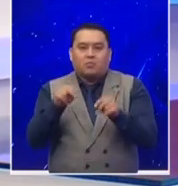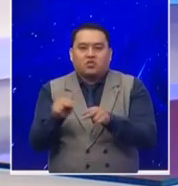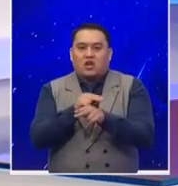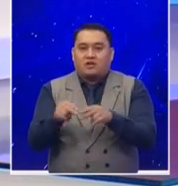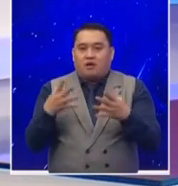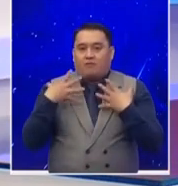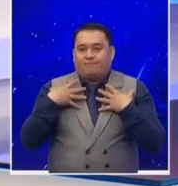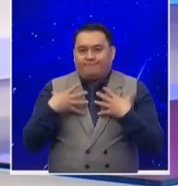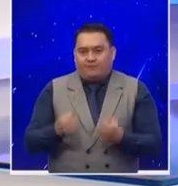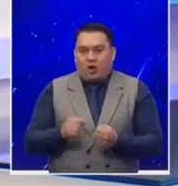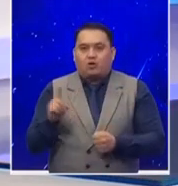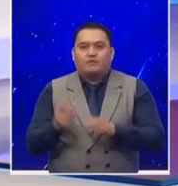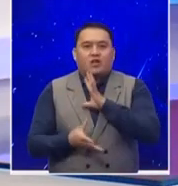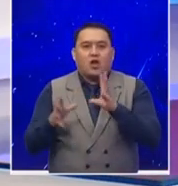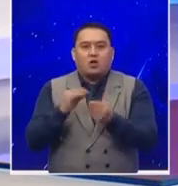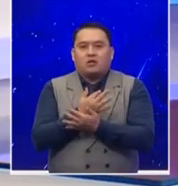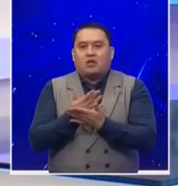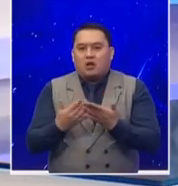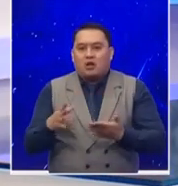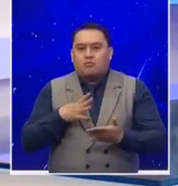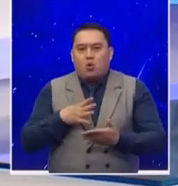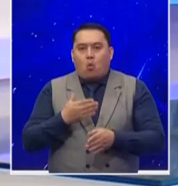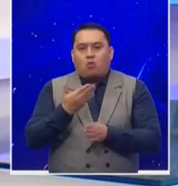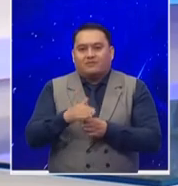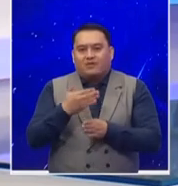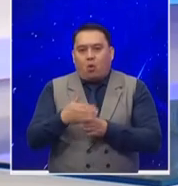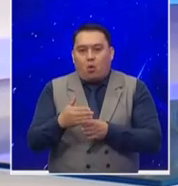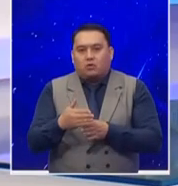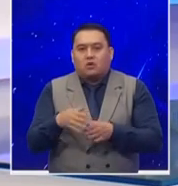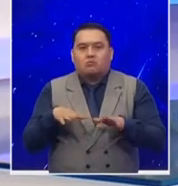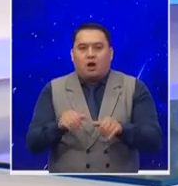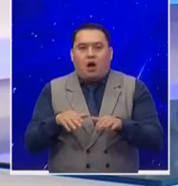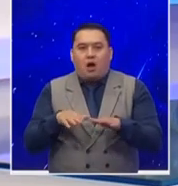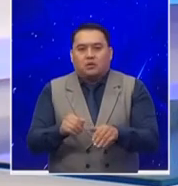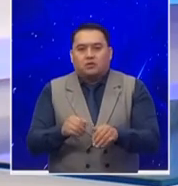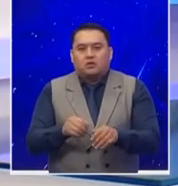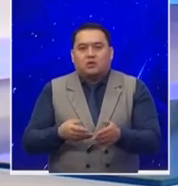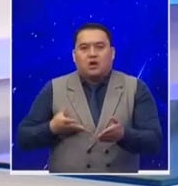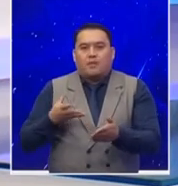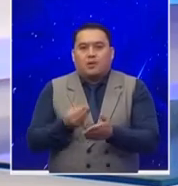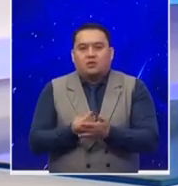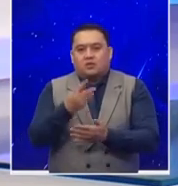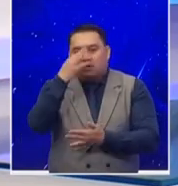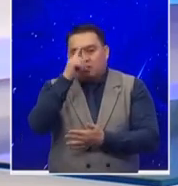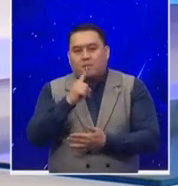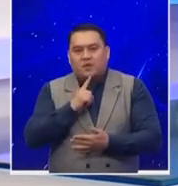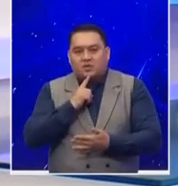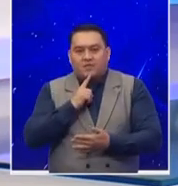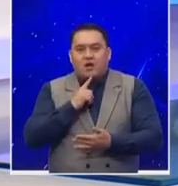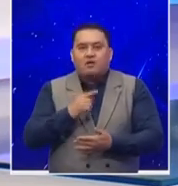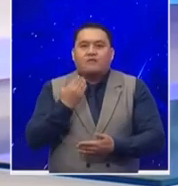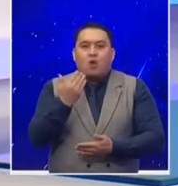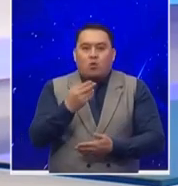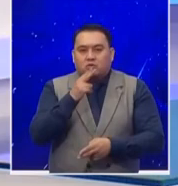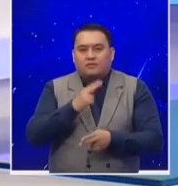от всех недугов. В итоге некоторые оказались на больничной койке, а за массаж им придется расплачиваться несколько месяцев. Впрочем, они